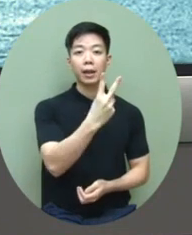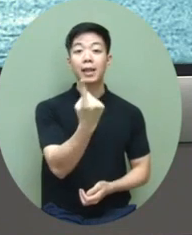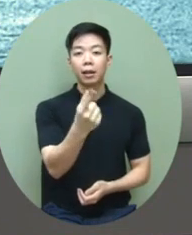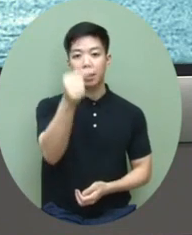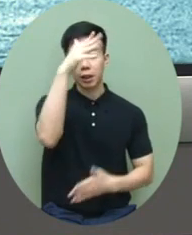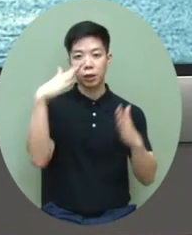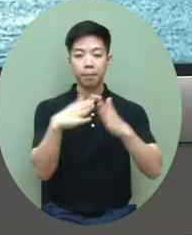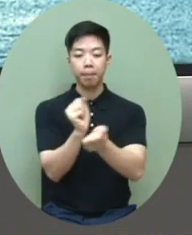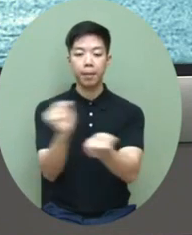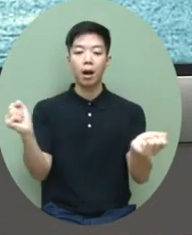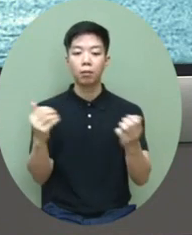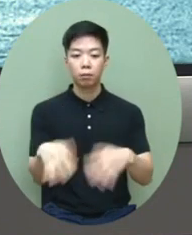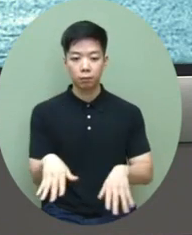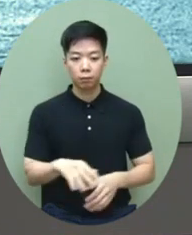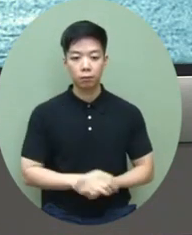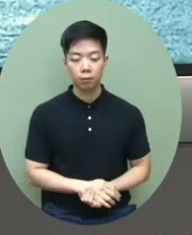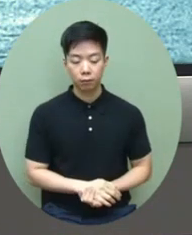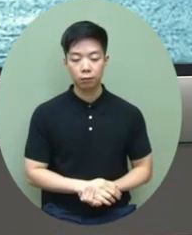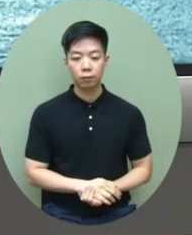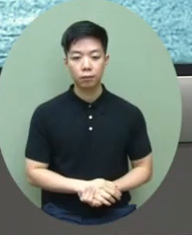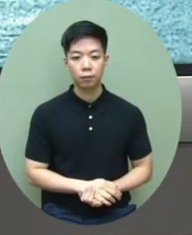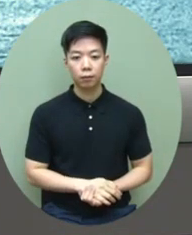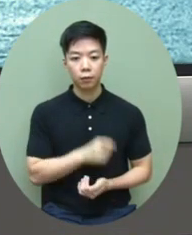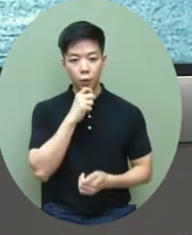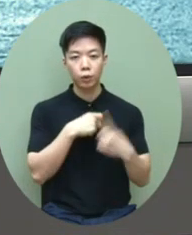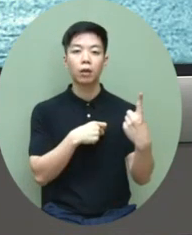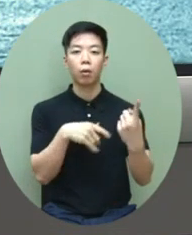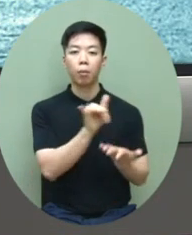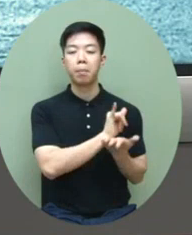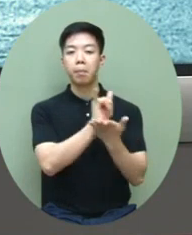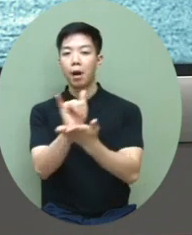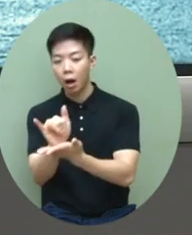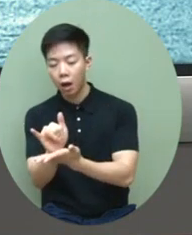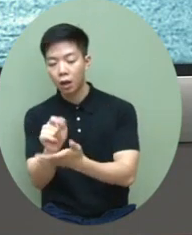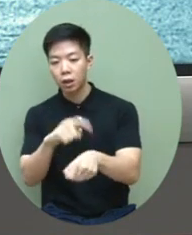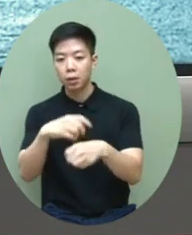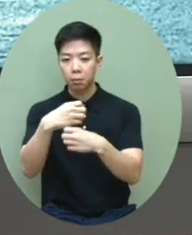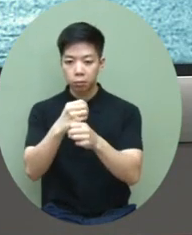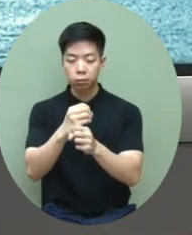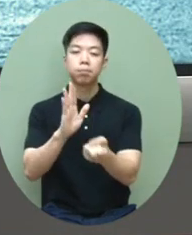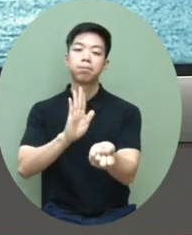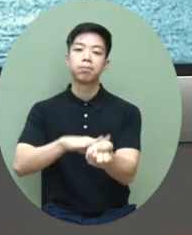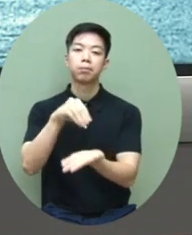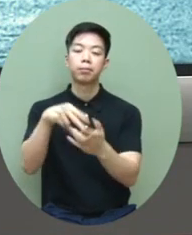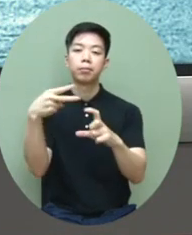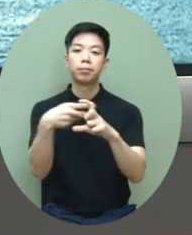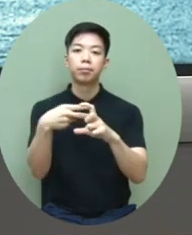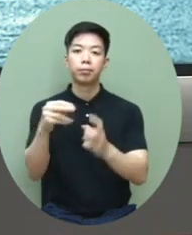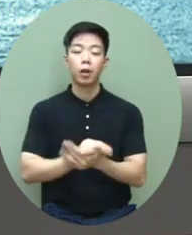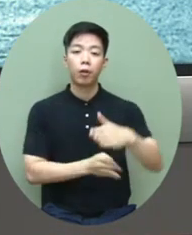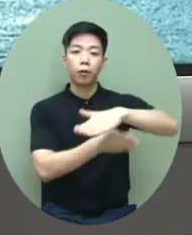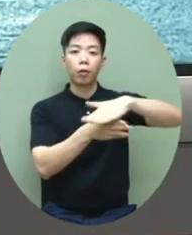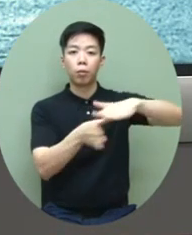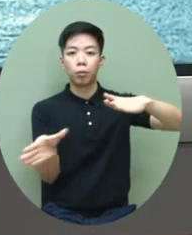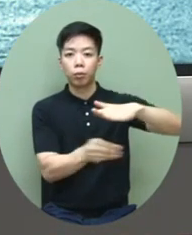出院。另外咧，就有1名嘅病人咧，經入院篩查或者院內檢測發現確診啦。有12名同房